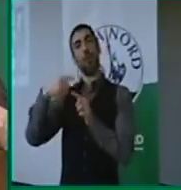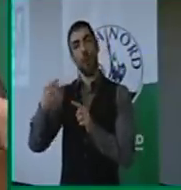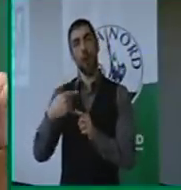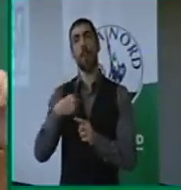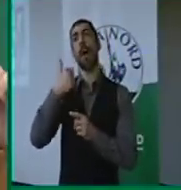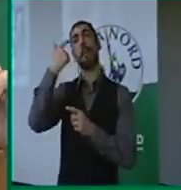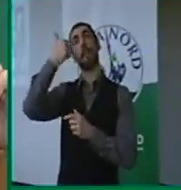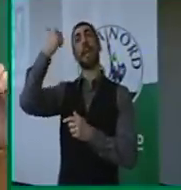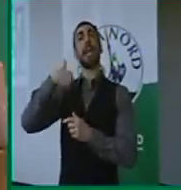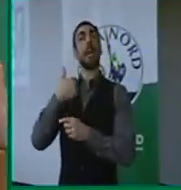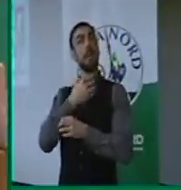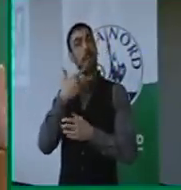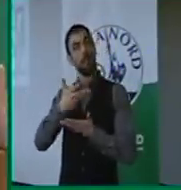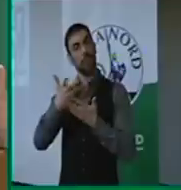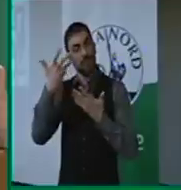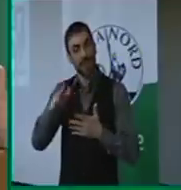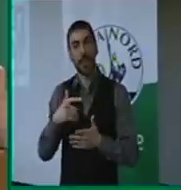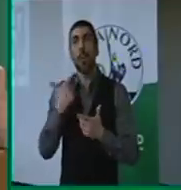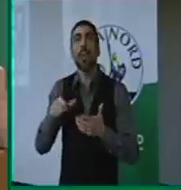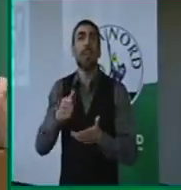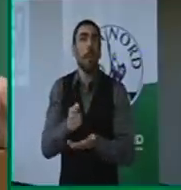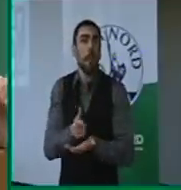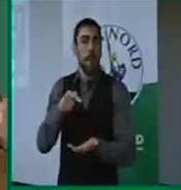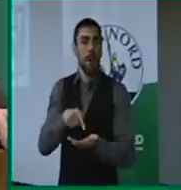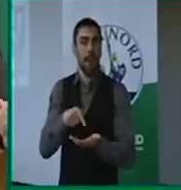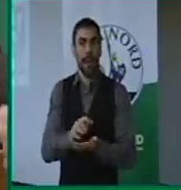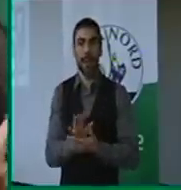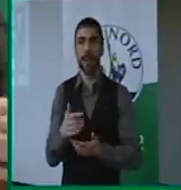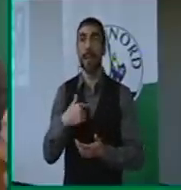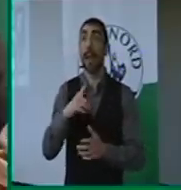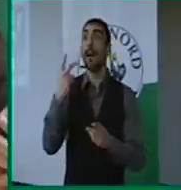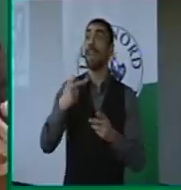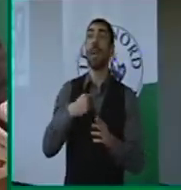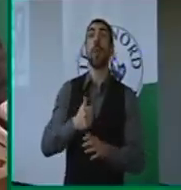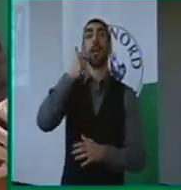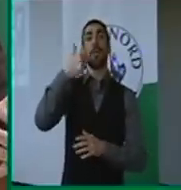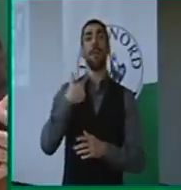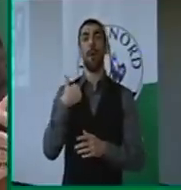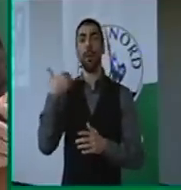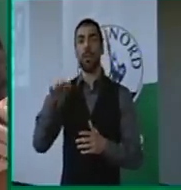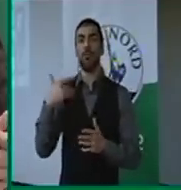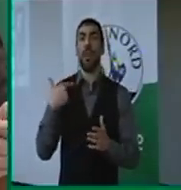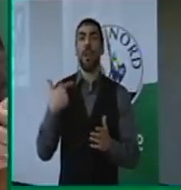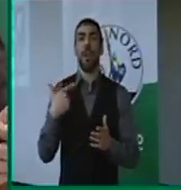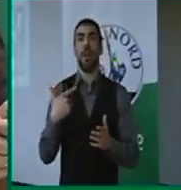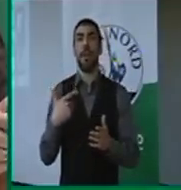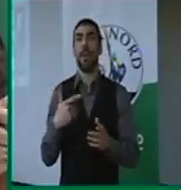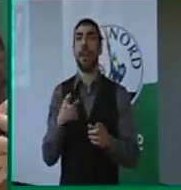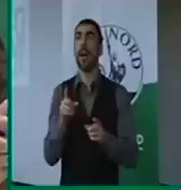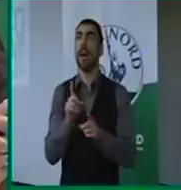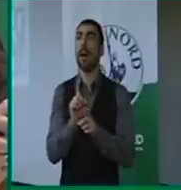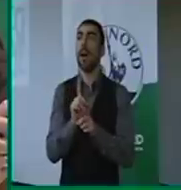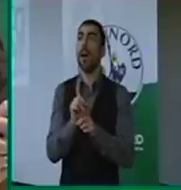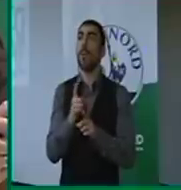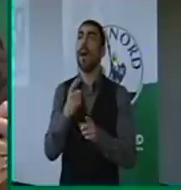ragione ascoltatemi perché è fondamentale è la prima volta che forse da un po' di tempo a una parte vi vi ricordano qu sono